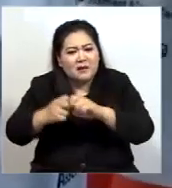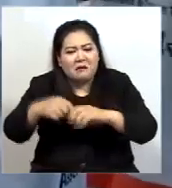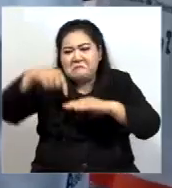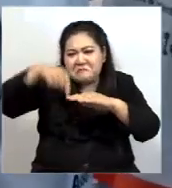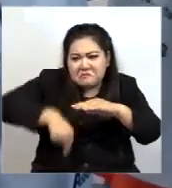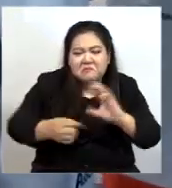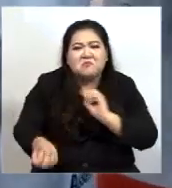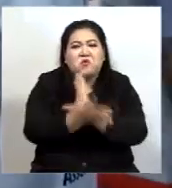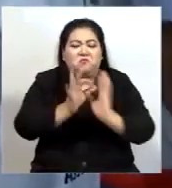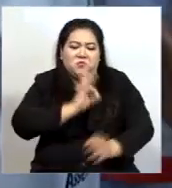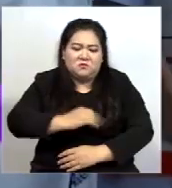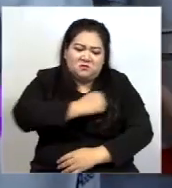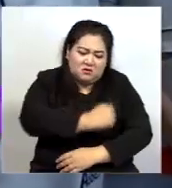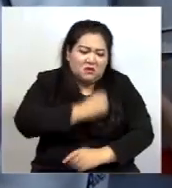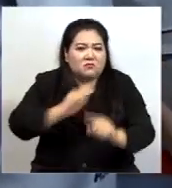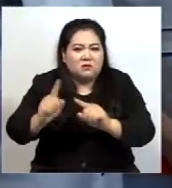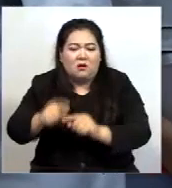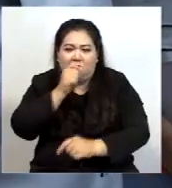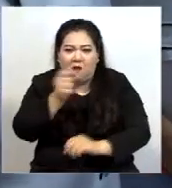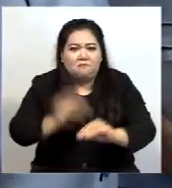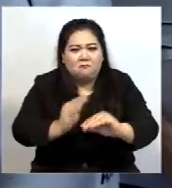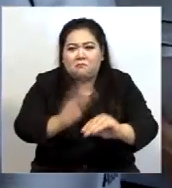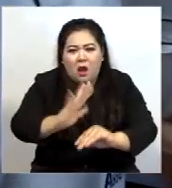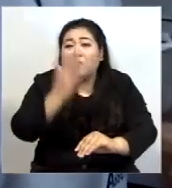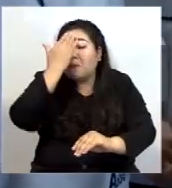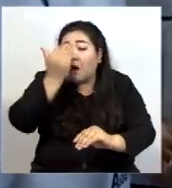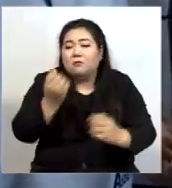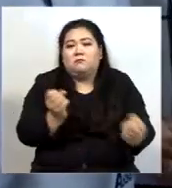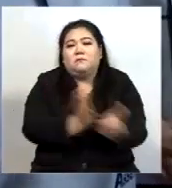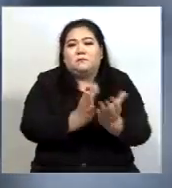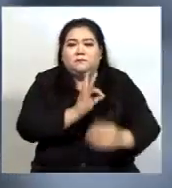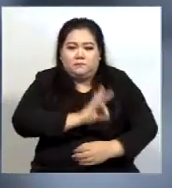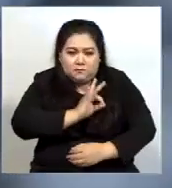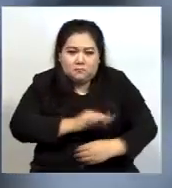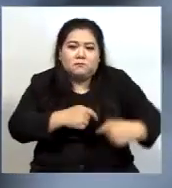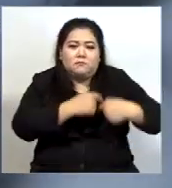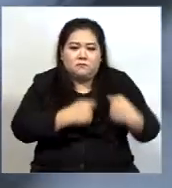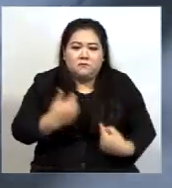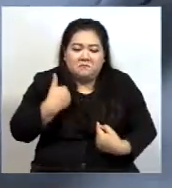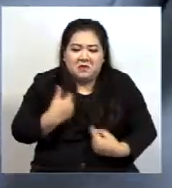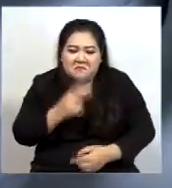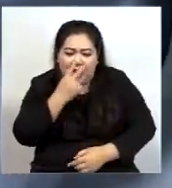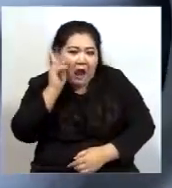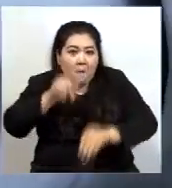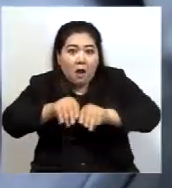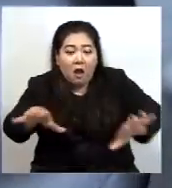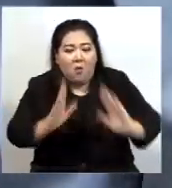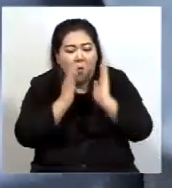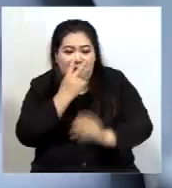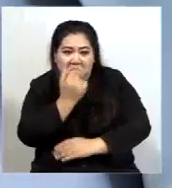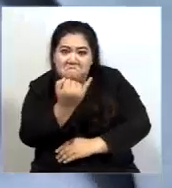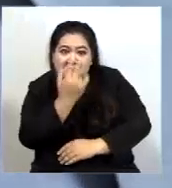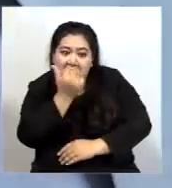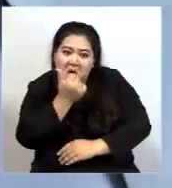ดขึ้นกับผู้ที่ได้รับผลกระทบนอกจากจะทำให้เกิดผลกระทบทางจิตใจแล้วยังอาจทำให้เกิดพฤติกรรมเลียนแบบได้โดยจะเห็นได้จ